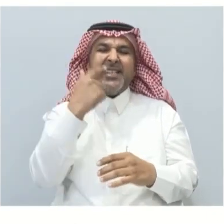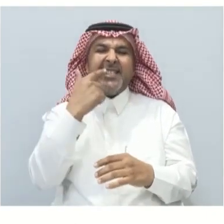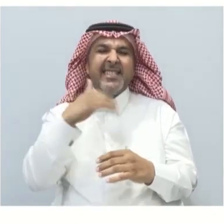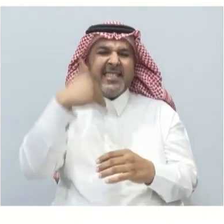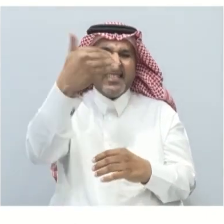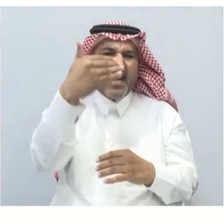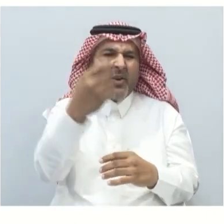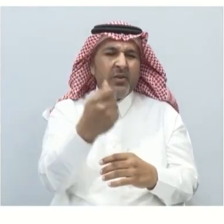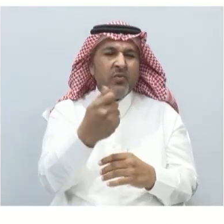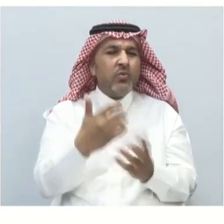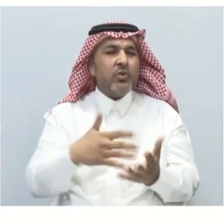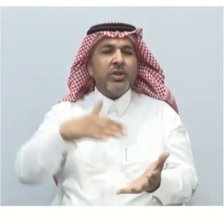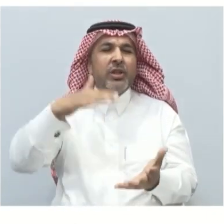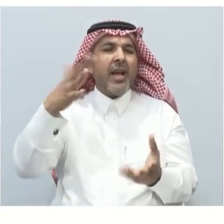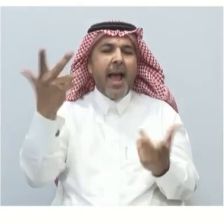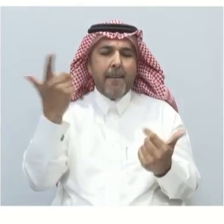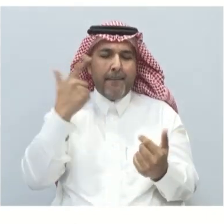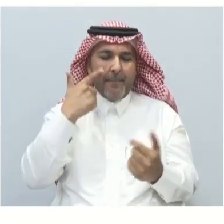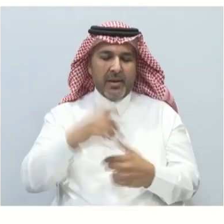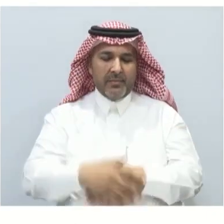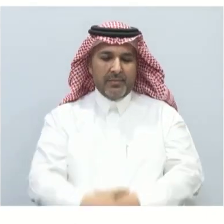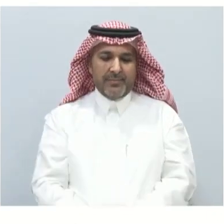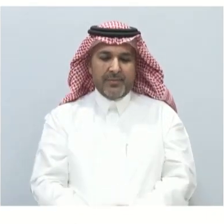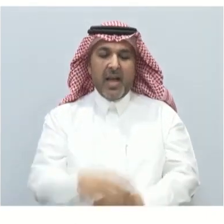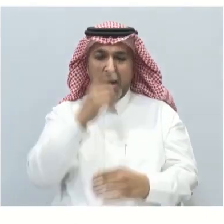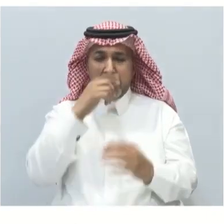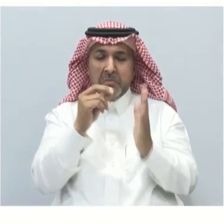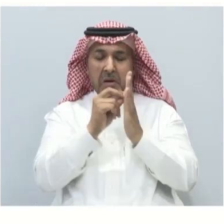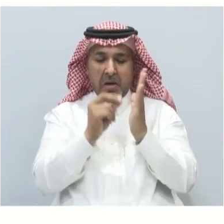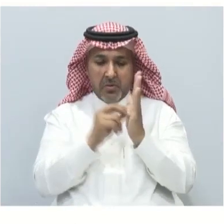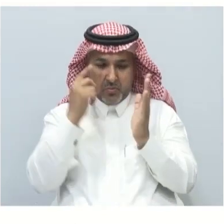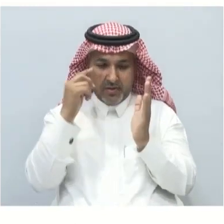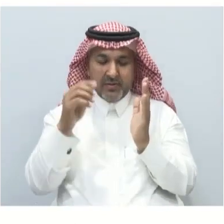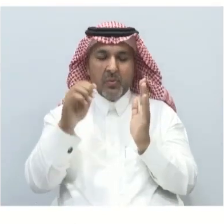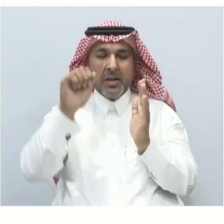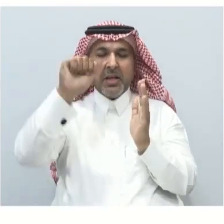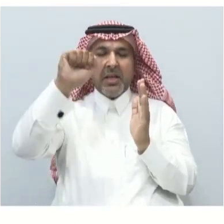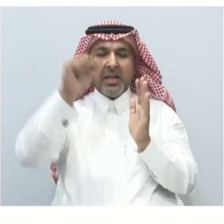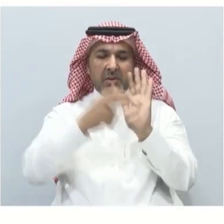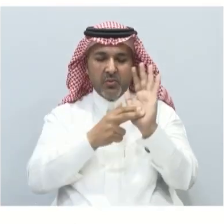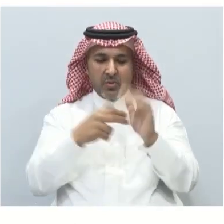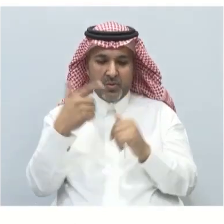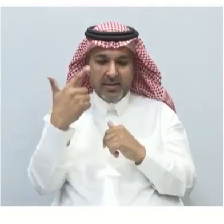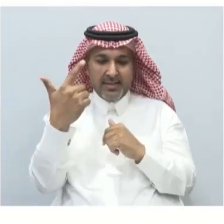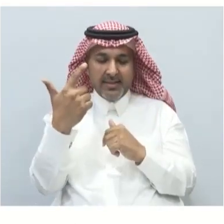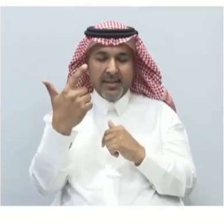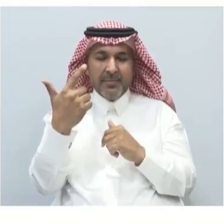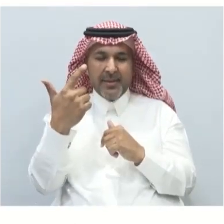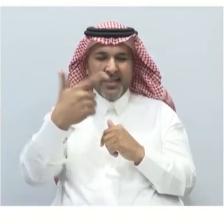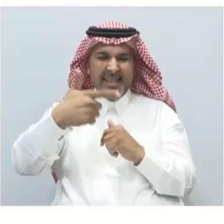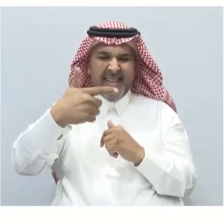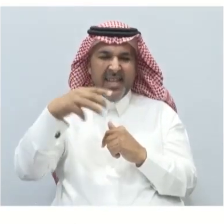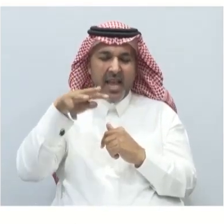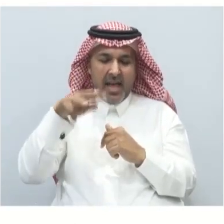0.043 ولان كل شهر معناها 12 مره في السنه و1 مره في في سبع سنوات وطبعا